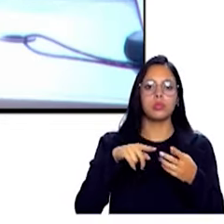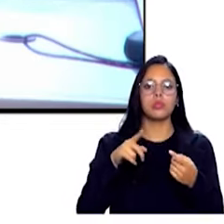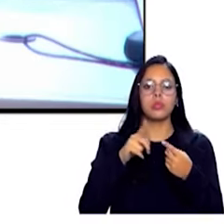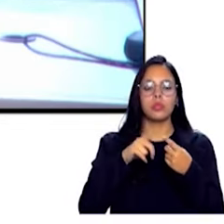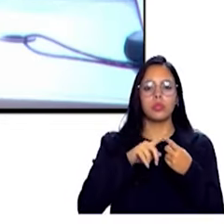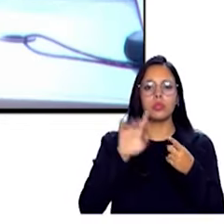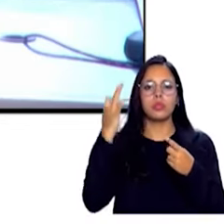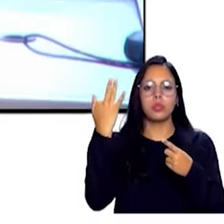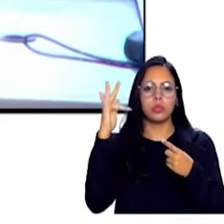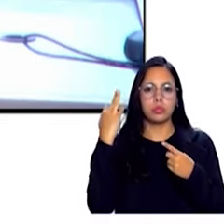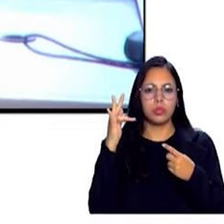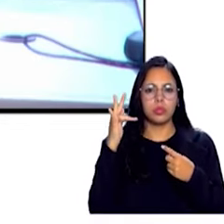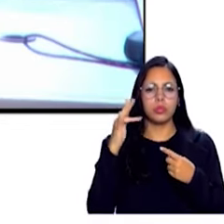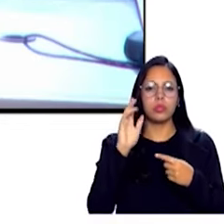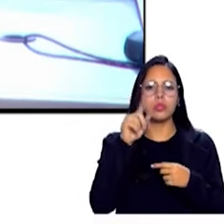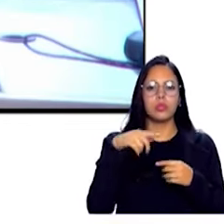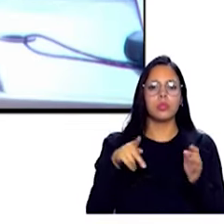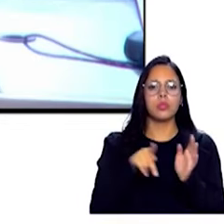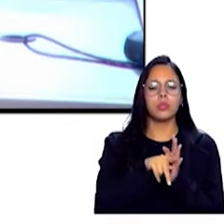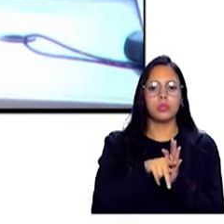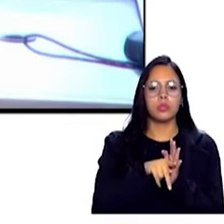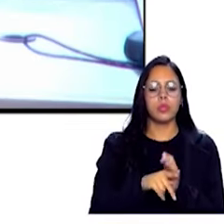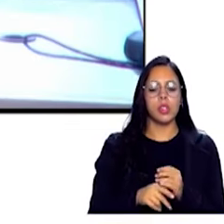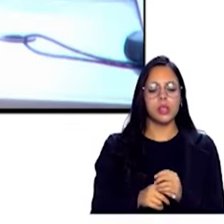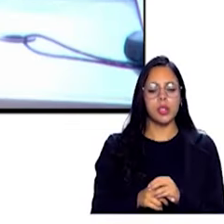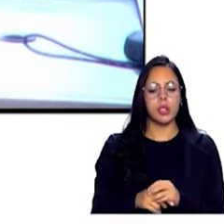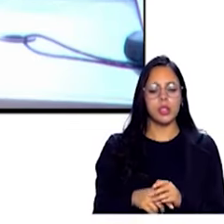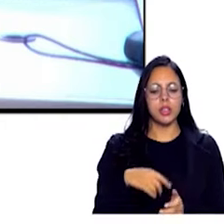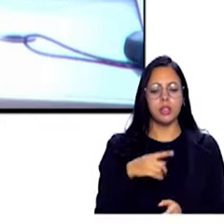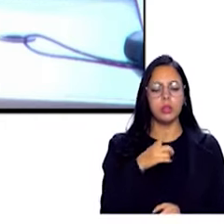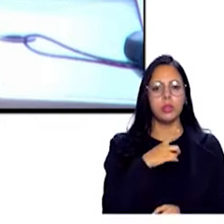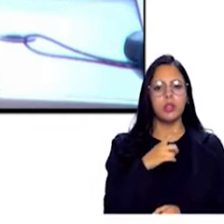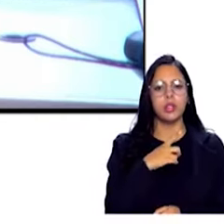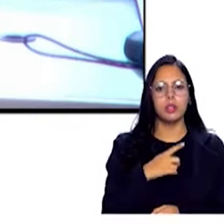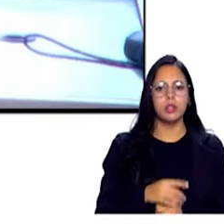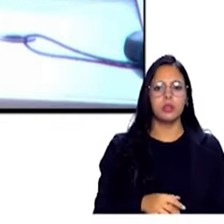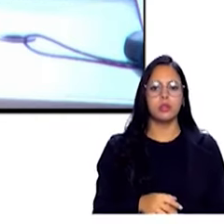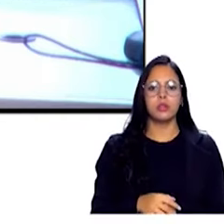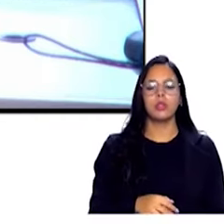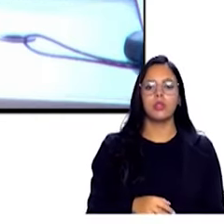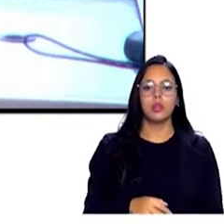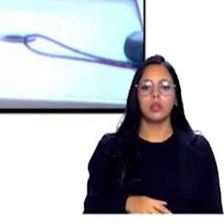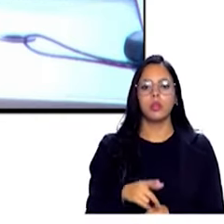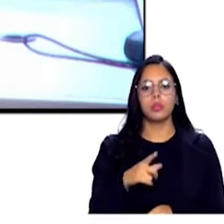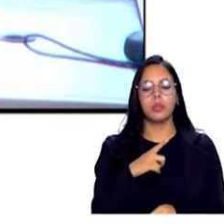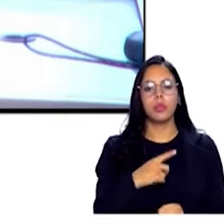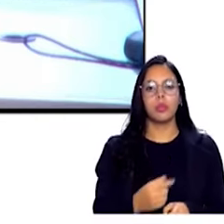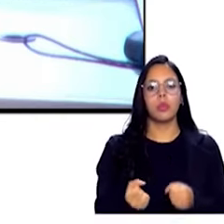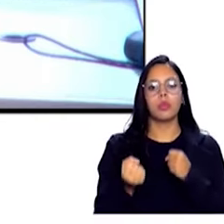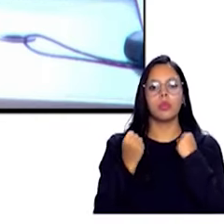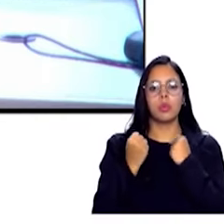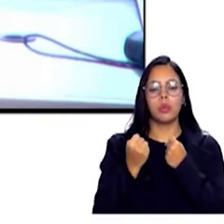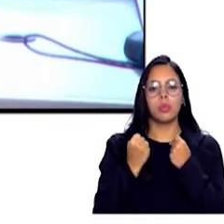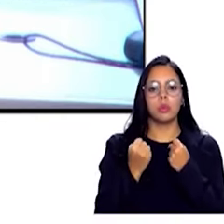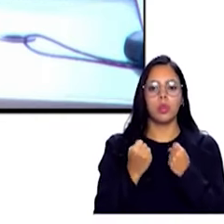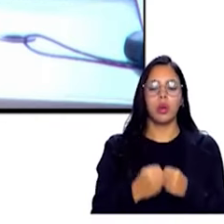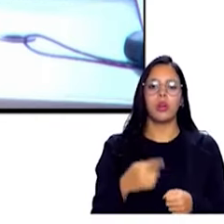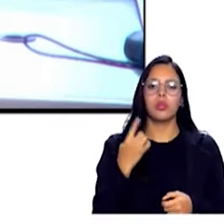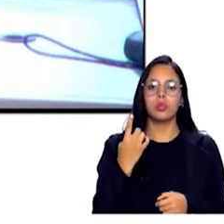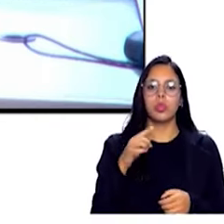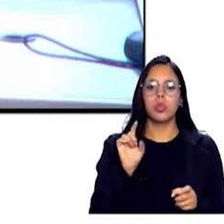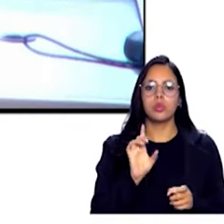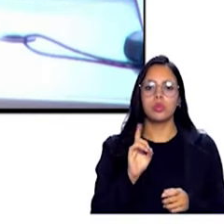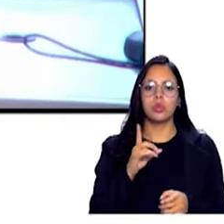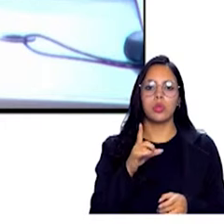modle qui est un modle DIT démocratique ET dans un modle démocratique tout citoyen doit pouvoir avoir recours à la